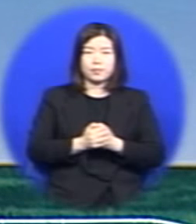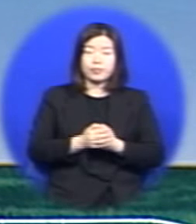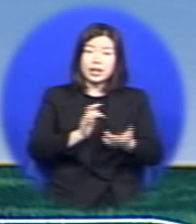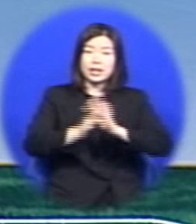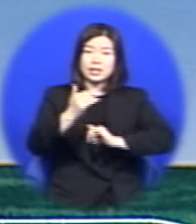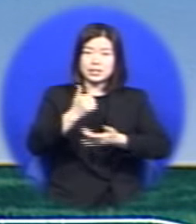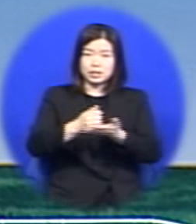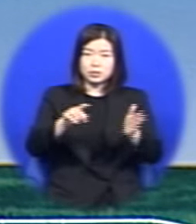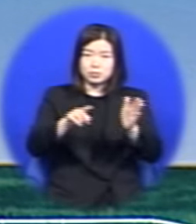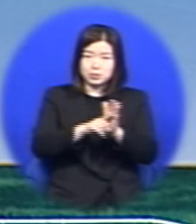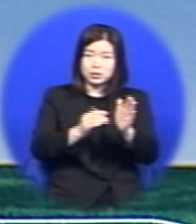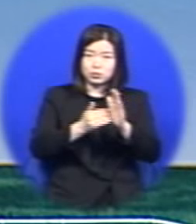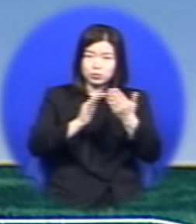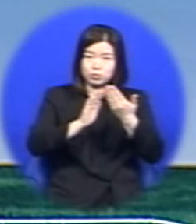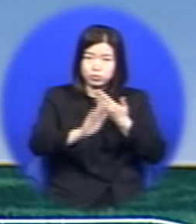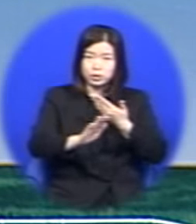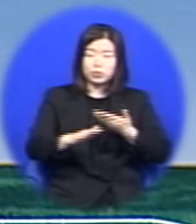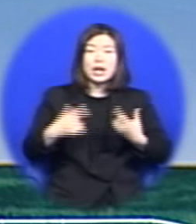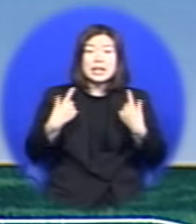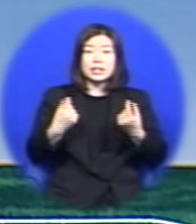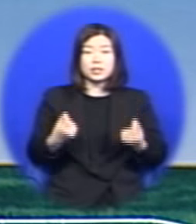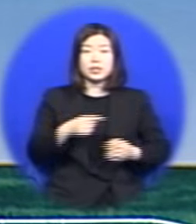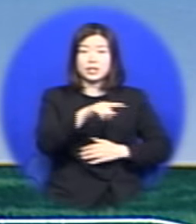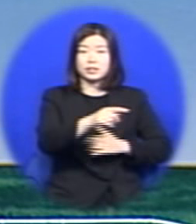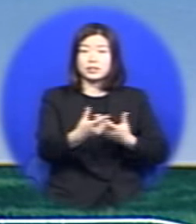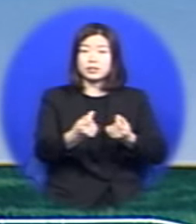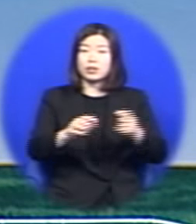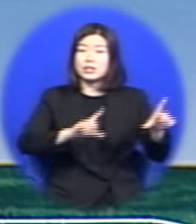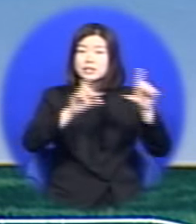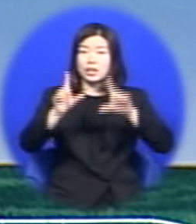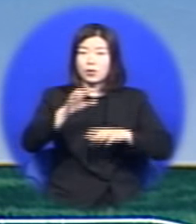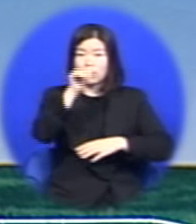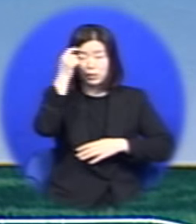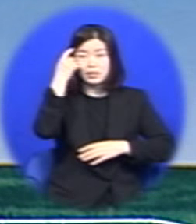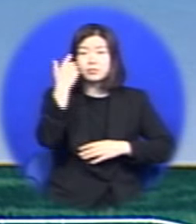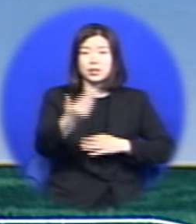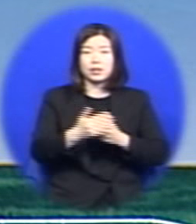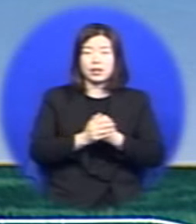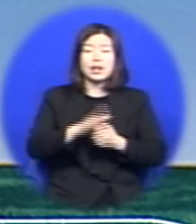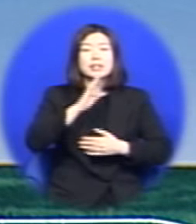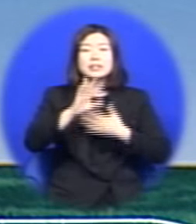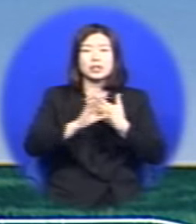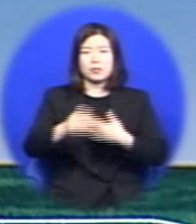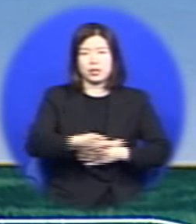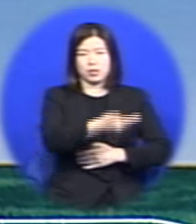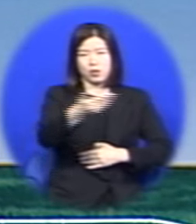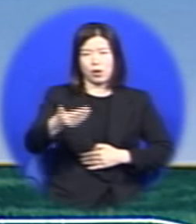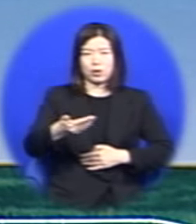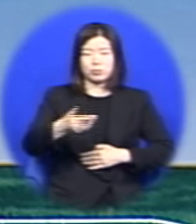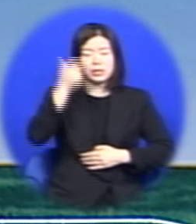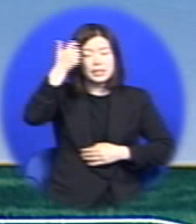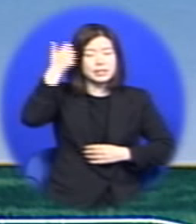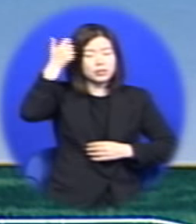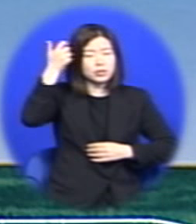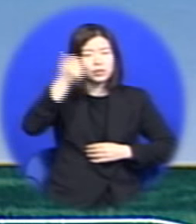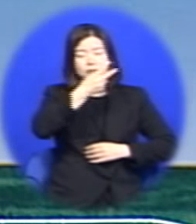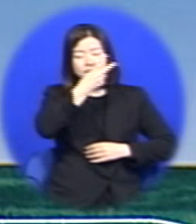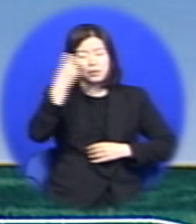예수를 믿으시고도 여전히 그런 생활을 하고 계십니까? 그러면 여러분은 영적인 잠에 들어있는